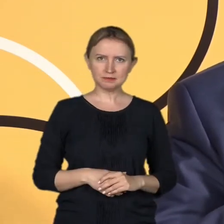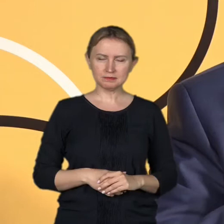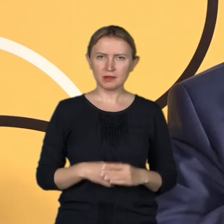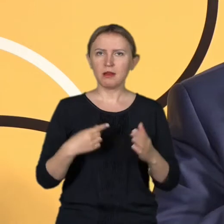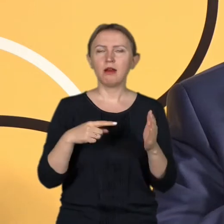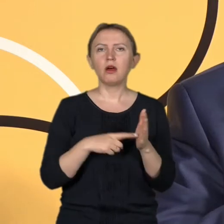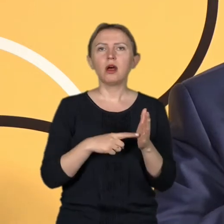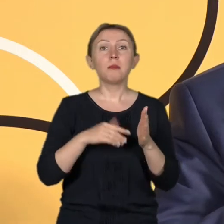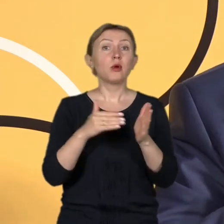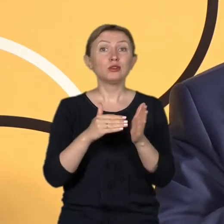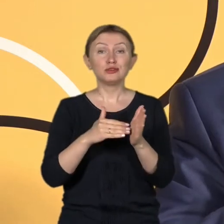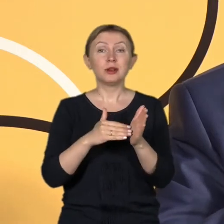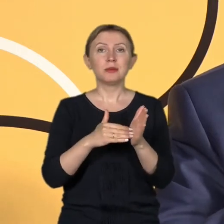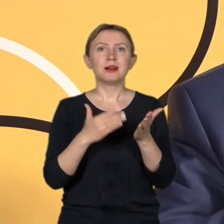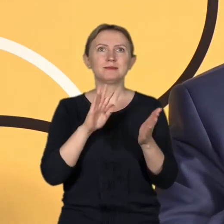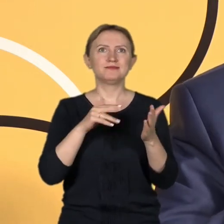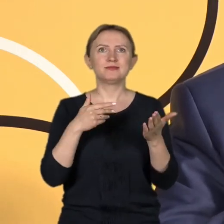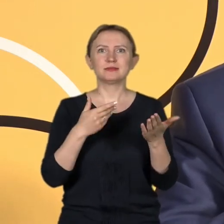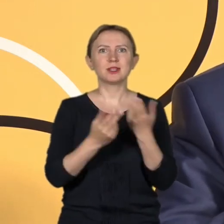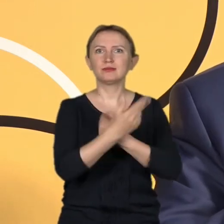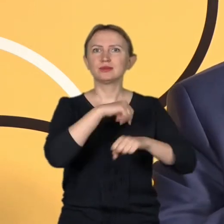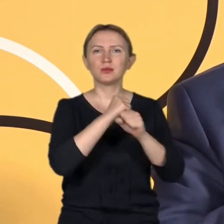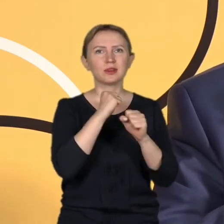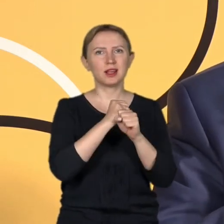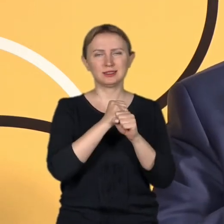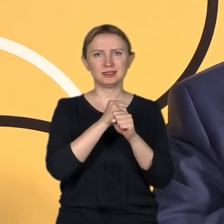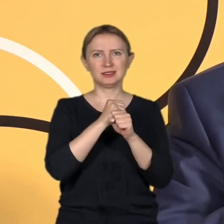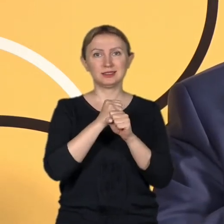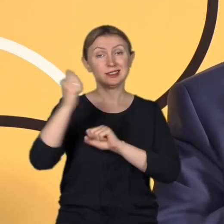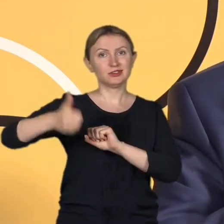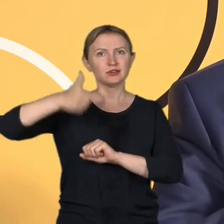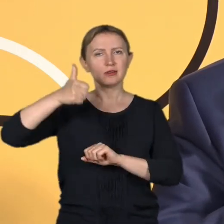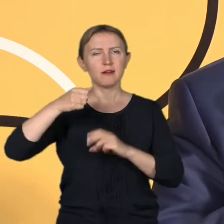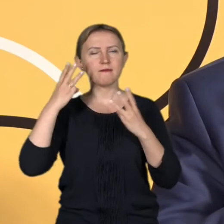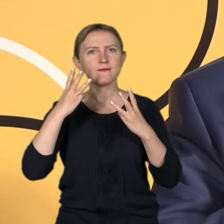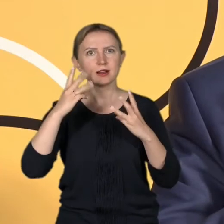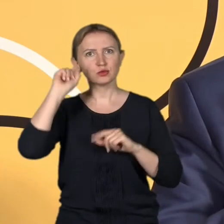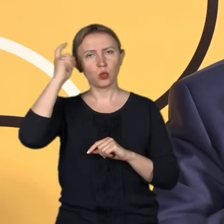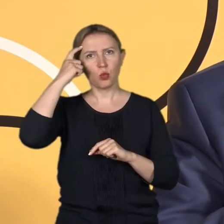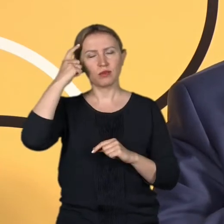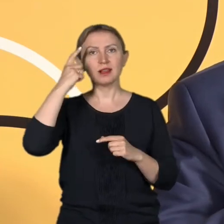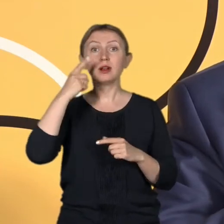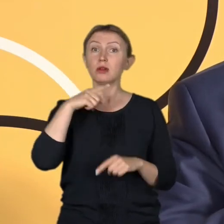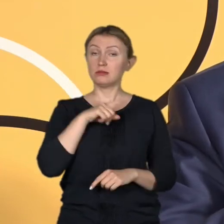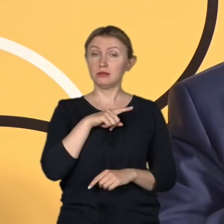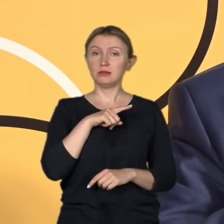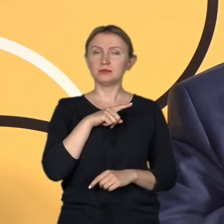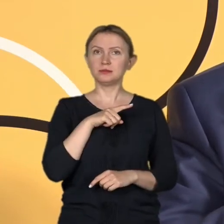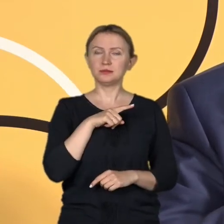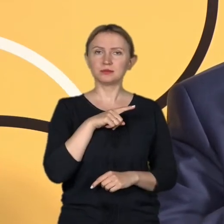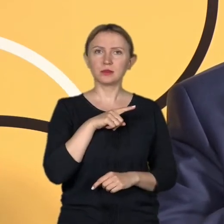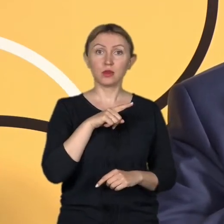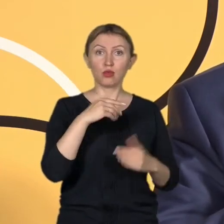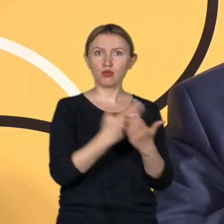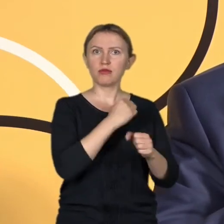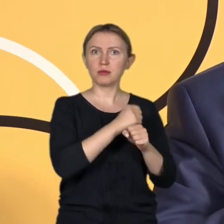chodzi o potrzebę zatrudniania ludzi. Dla nich największe znaczenie ma to, na ile ci